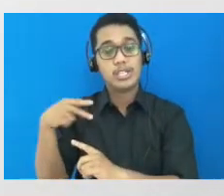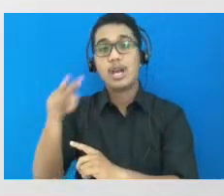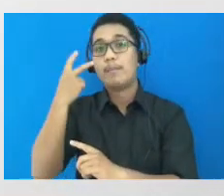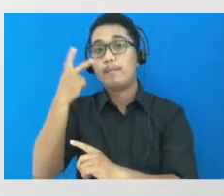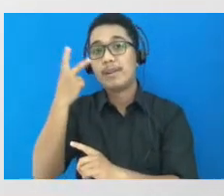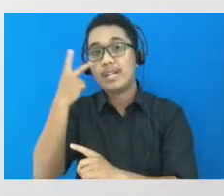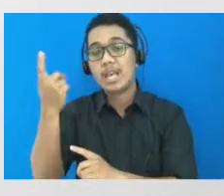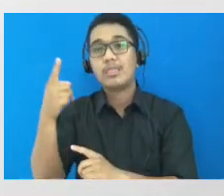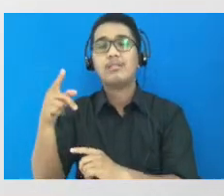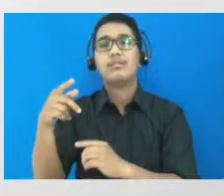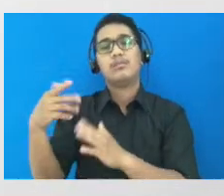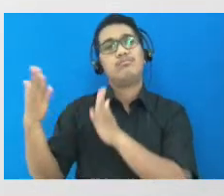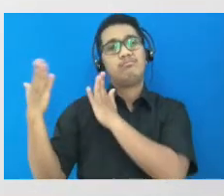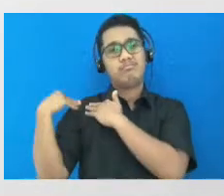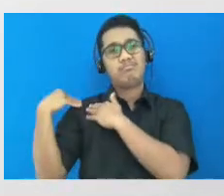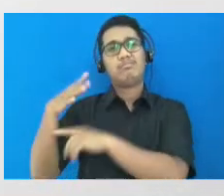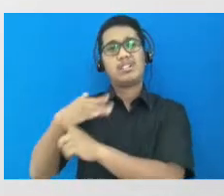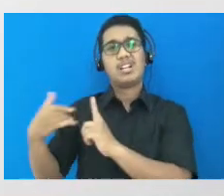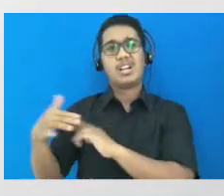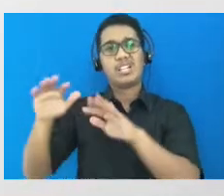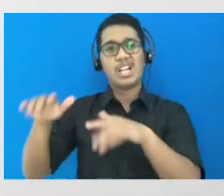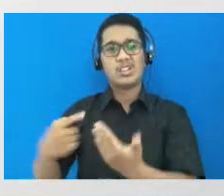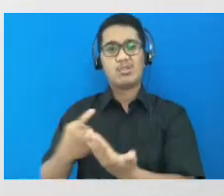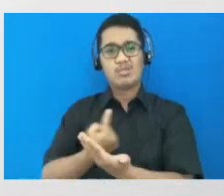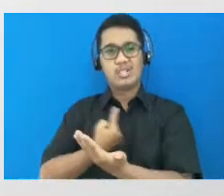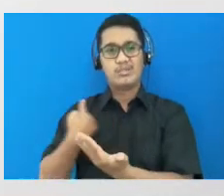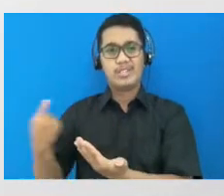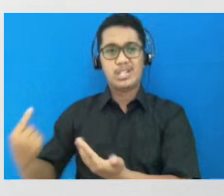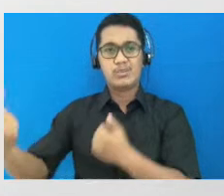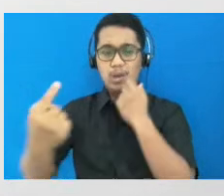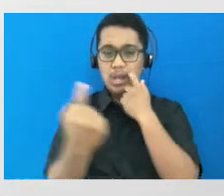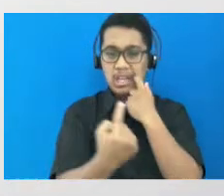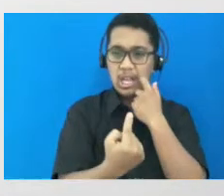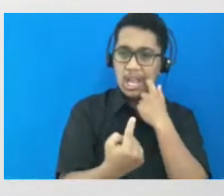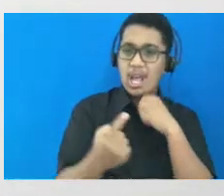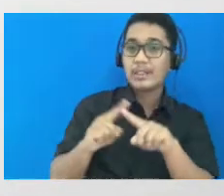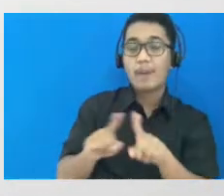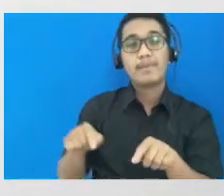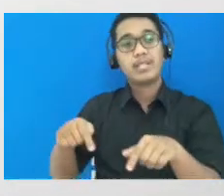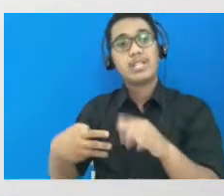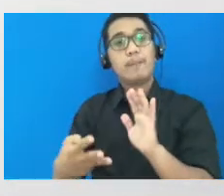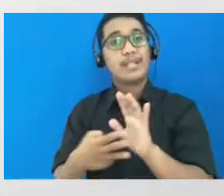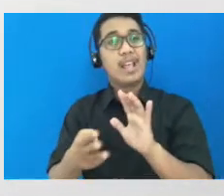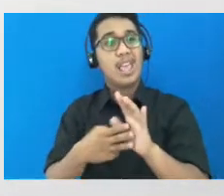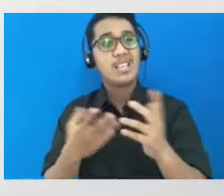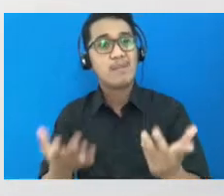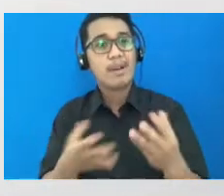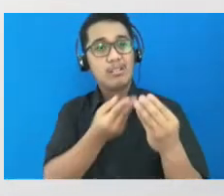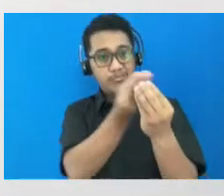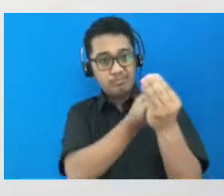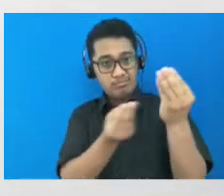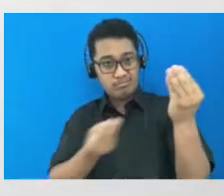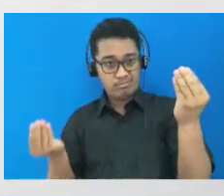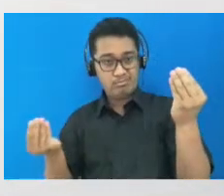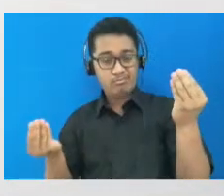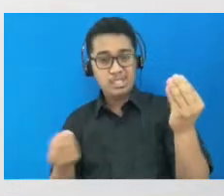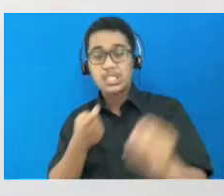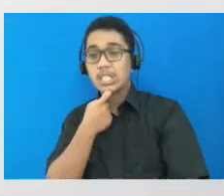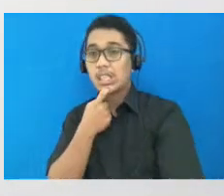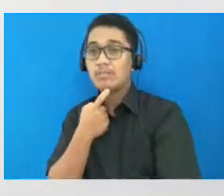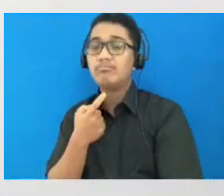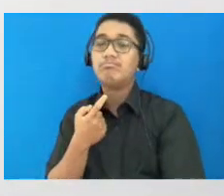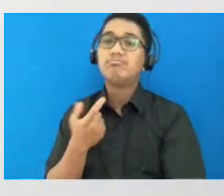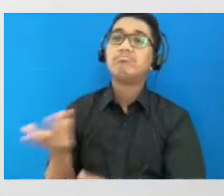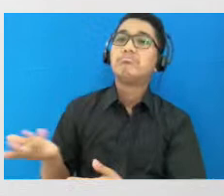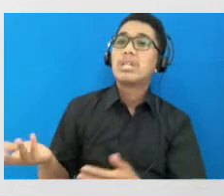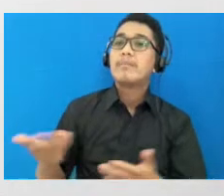di pundak masyarakat, di pundak individu. Sementara ini adalah masalah yang struktural terkait bagaimana dengan etika